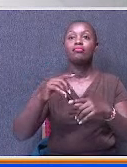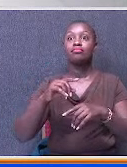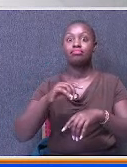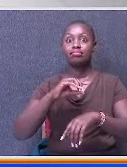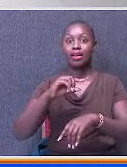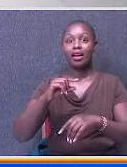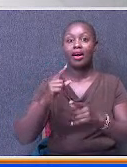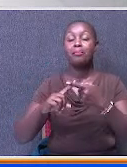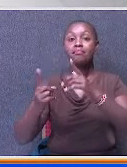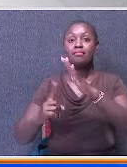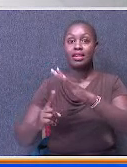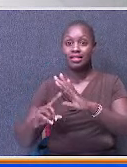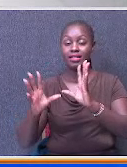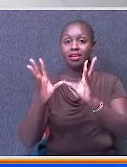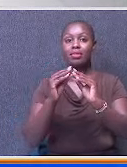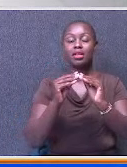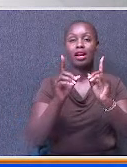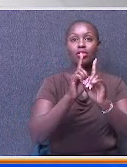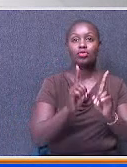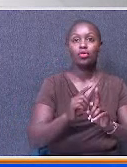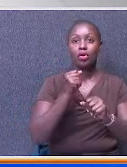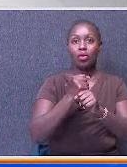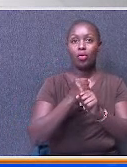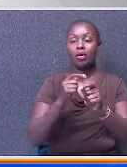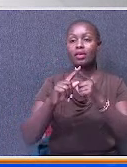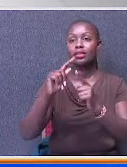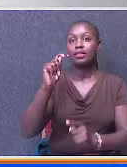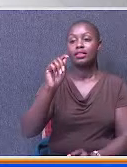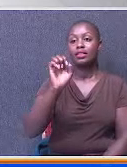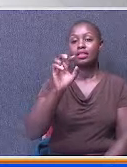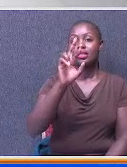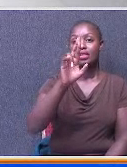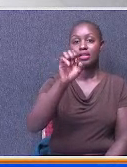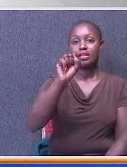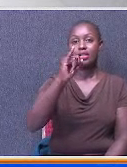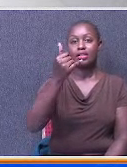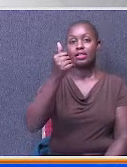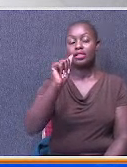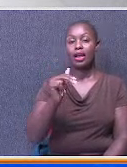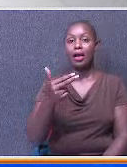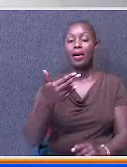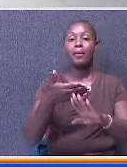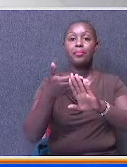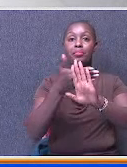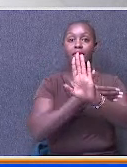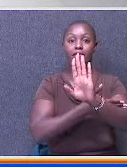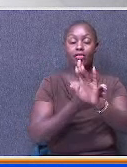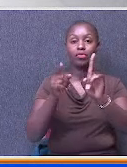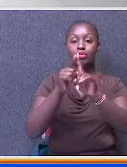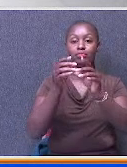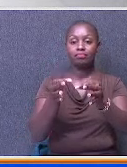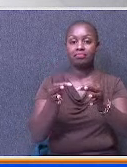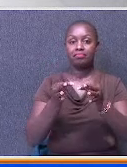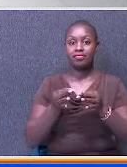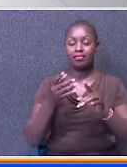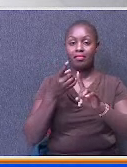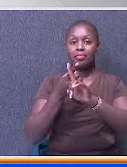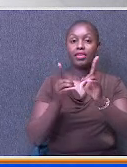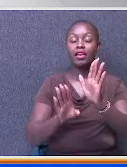huyo atasaidiwa na katibu idara ya ugatuzi Teresia Mbaika. Mbaika aliwahi kuhudumu kama katibu wa hazina maendeleo ya maeneo